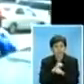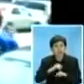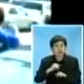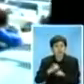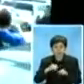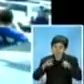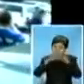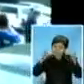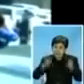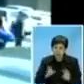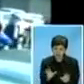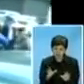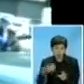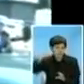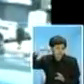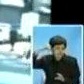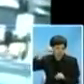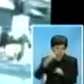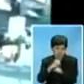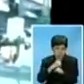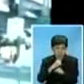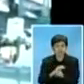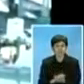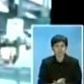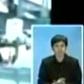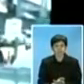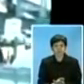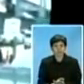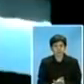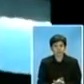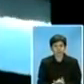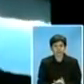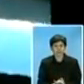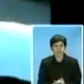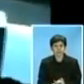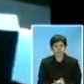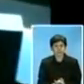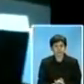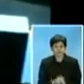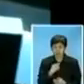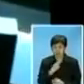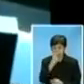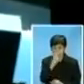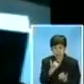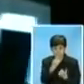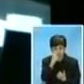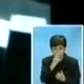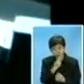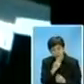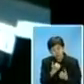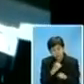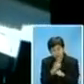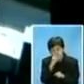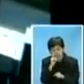ไฟมาติดตั้งให้บริเวณศูนย์อพยพแล้วครับซึ่งภาพที่เห็นอยู่ด้านล่างขณะ